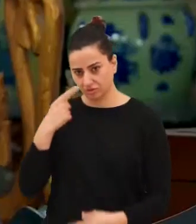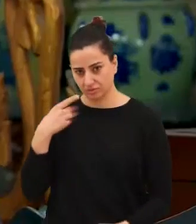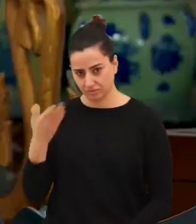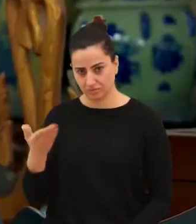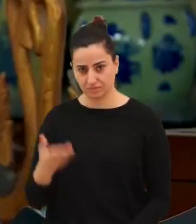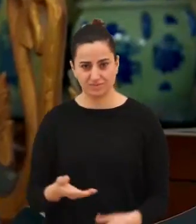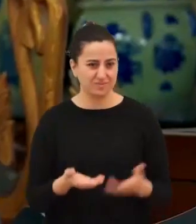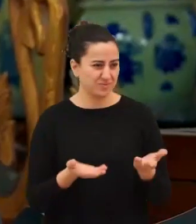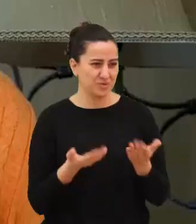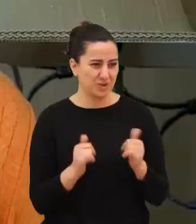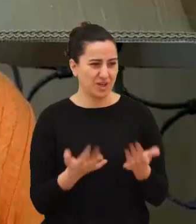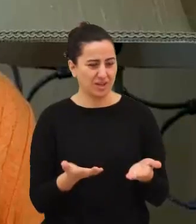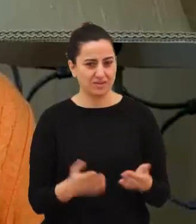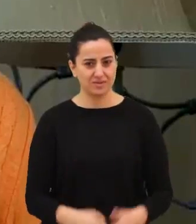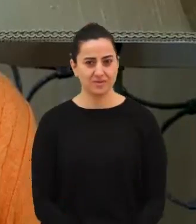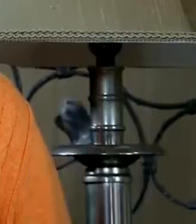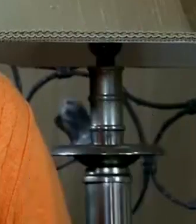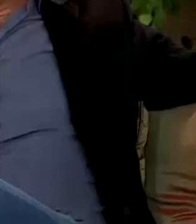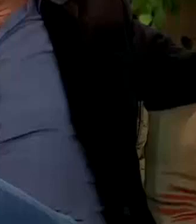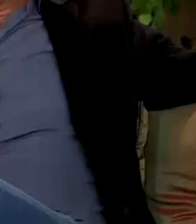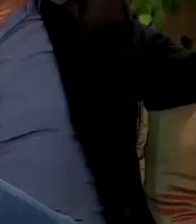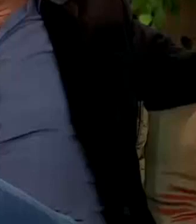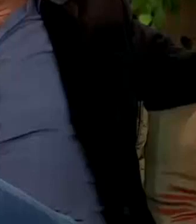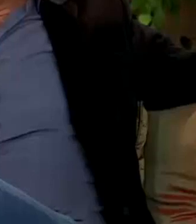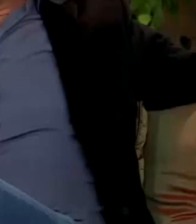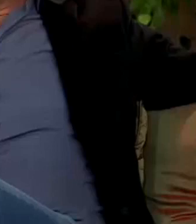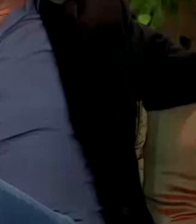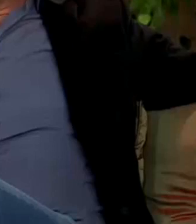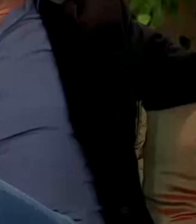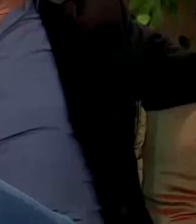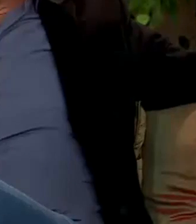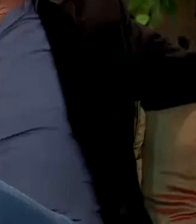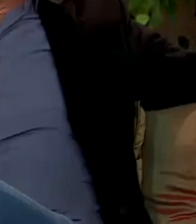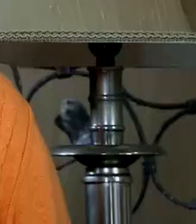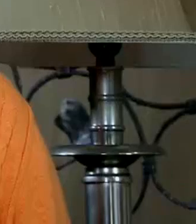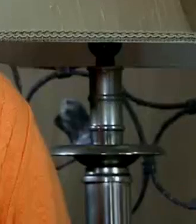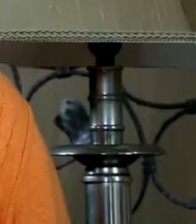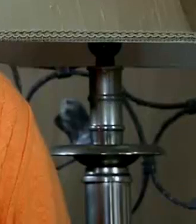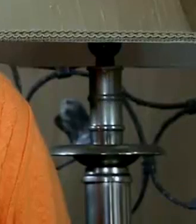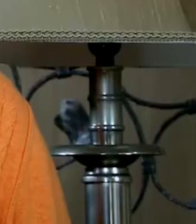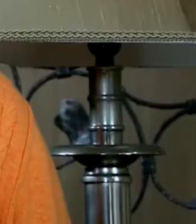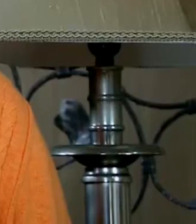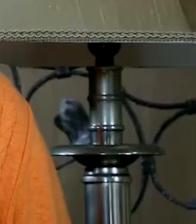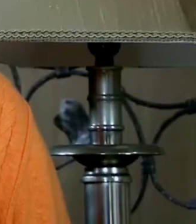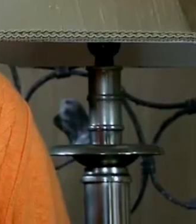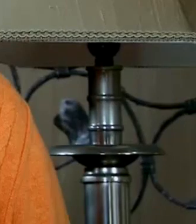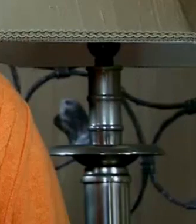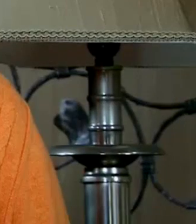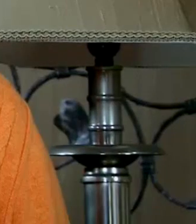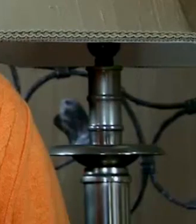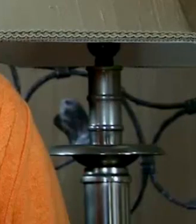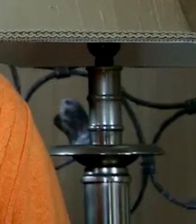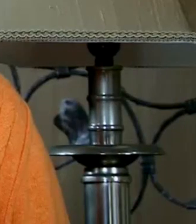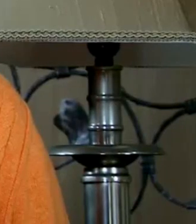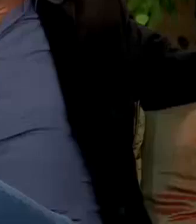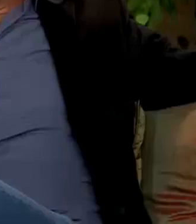Şakayım. Şükrü Rüyam'a kınayan gözlerle baktı.